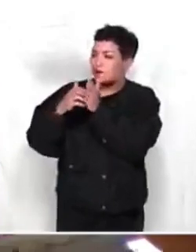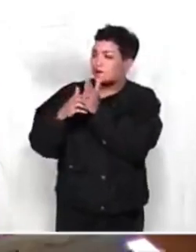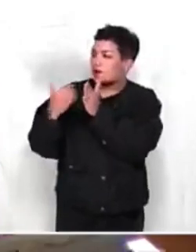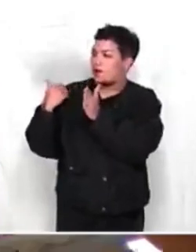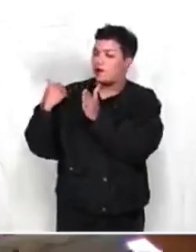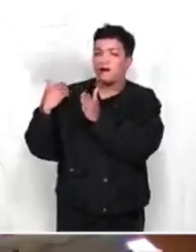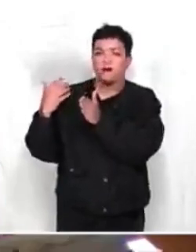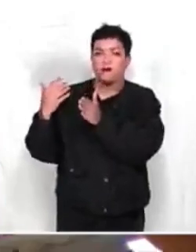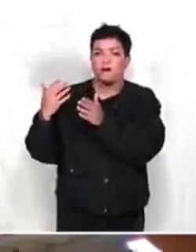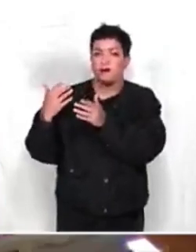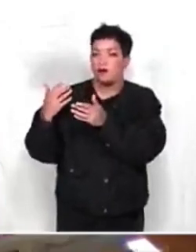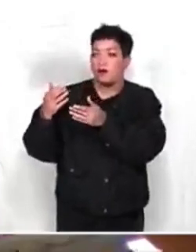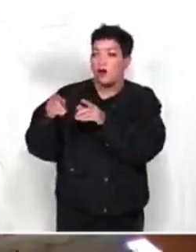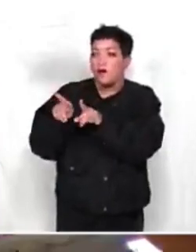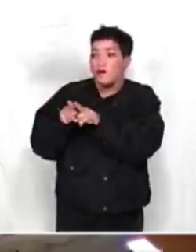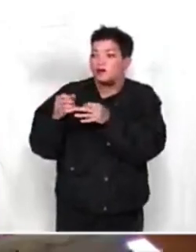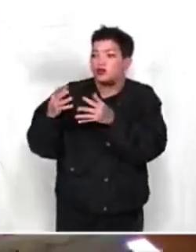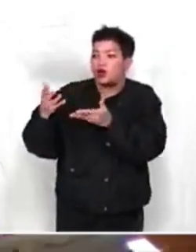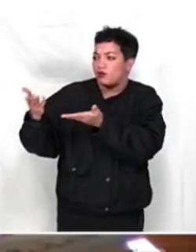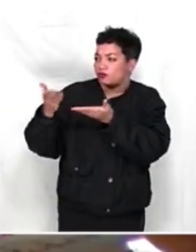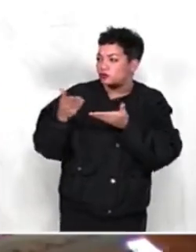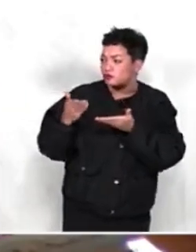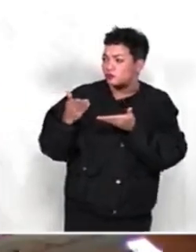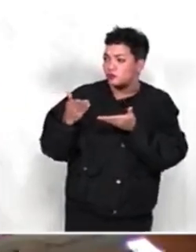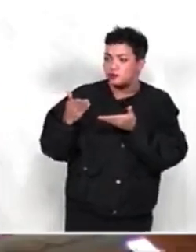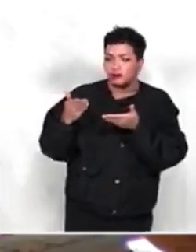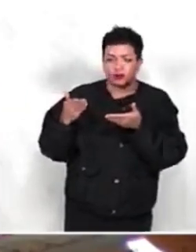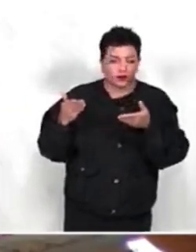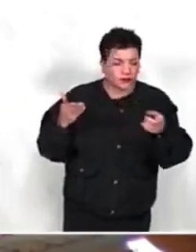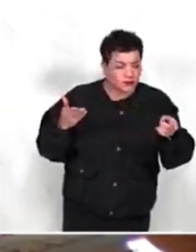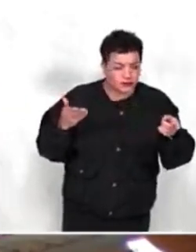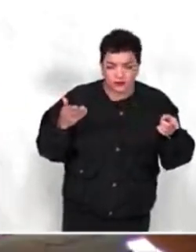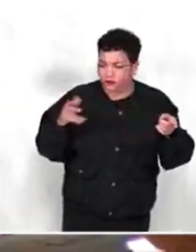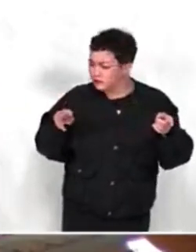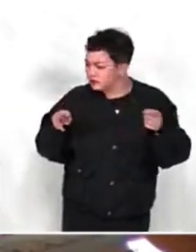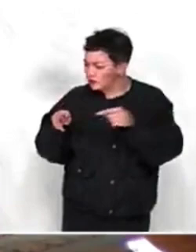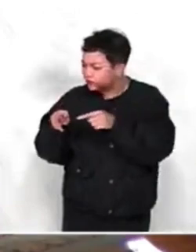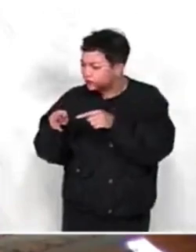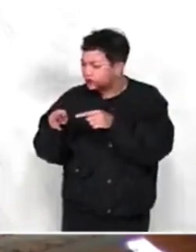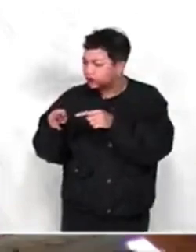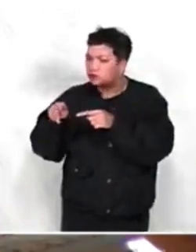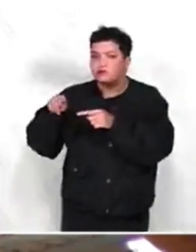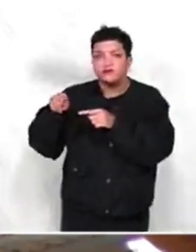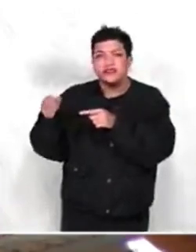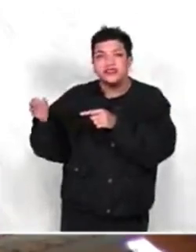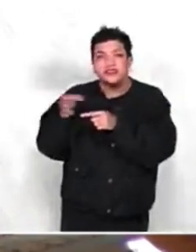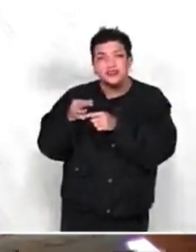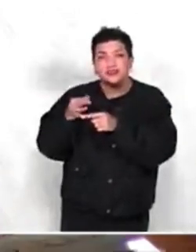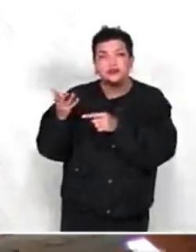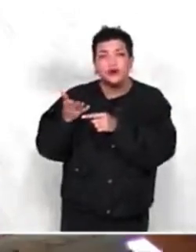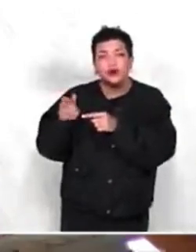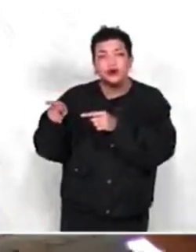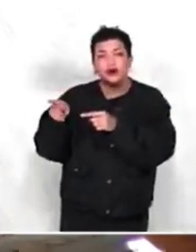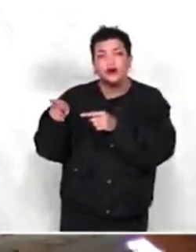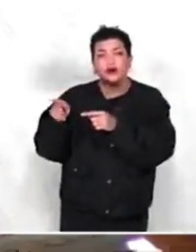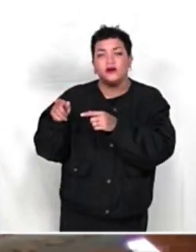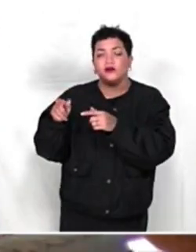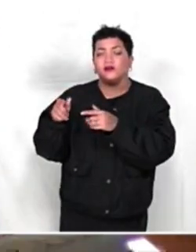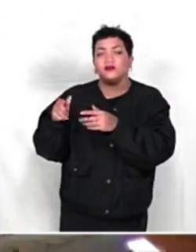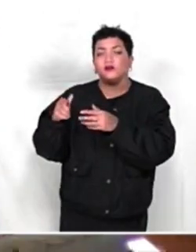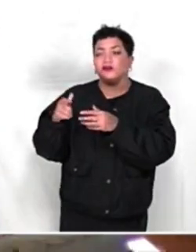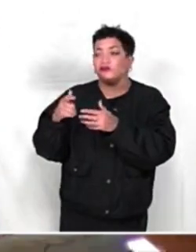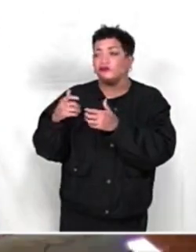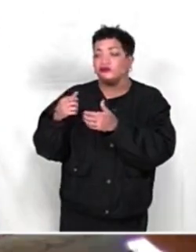même temps, j'insiste, et dans lequel vous expliquez noir sur blanc que parmi les chocs exogènes qui pèsent sur